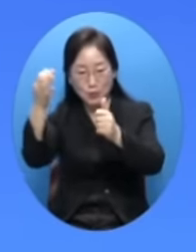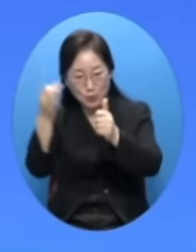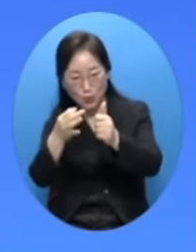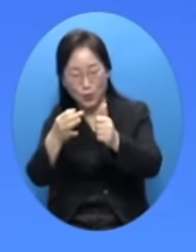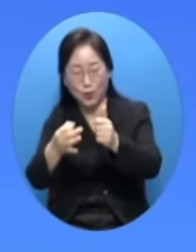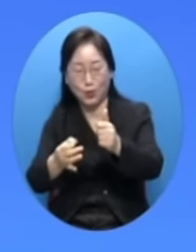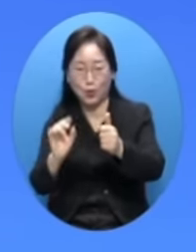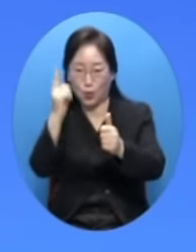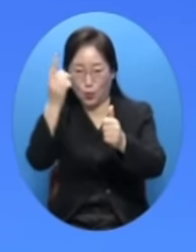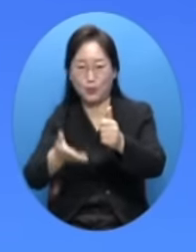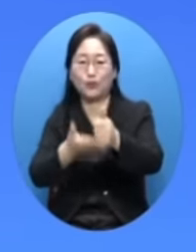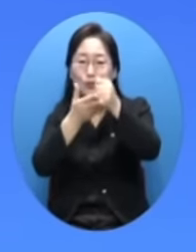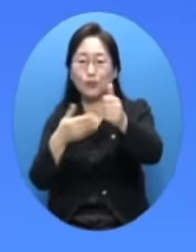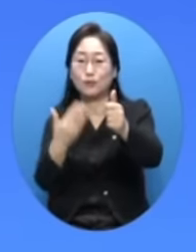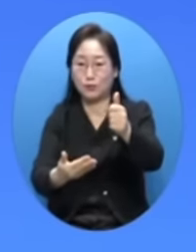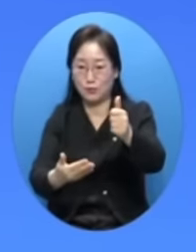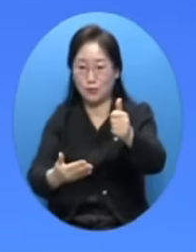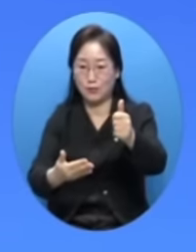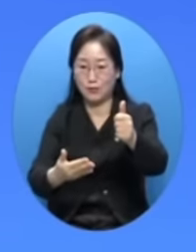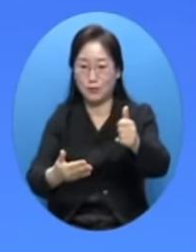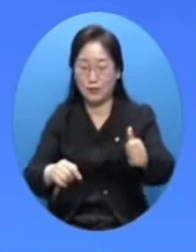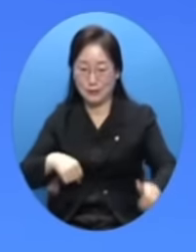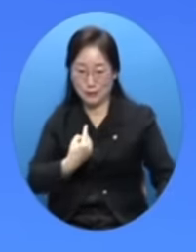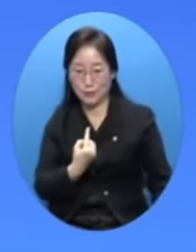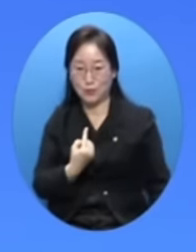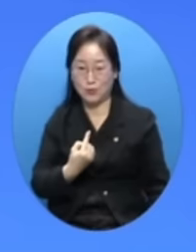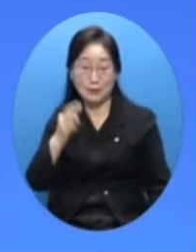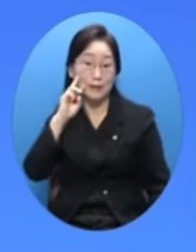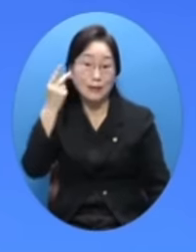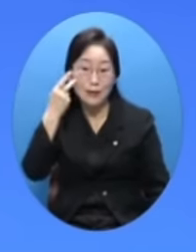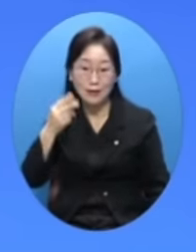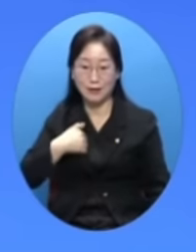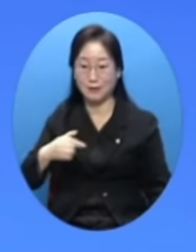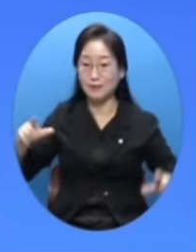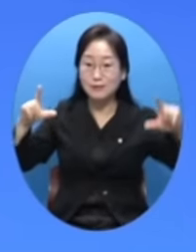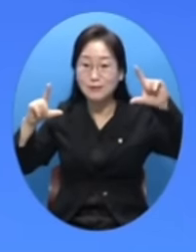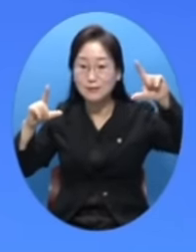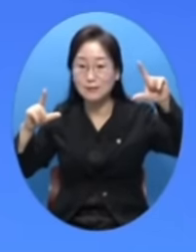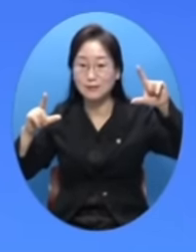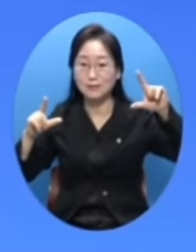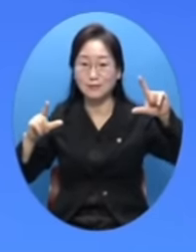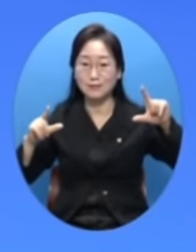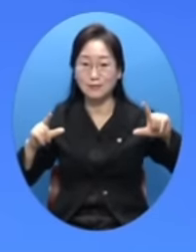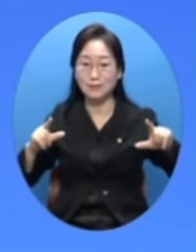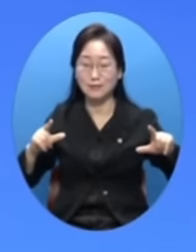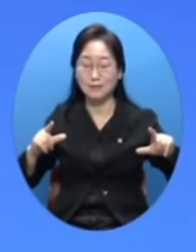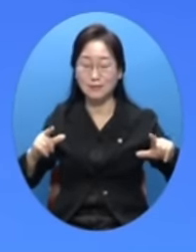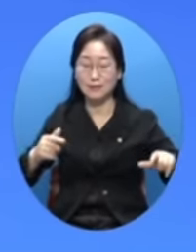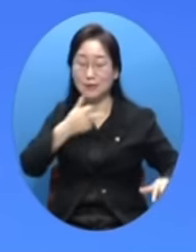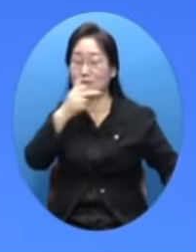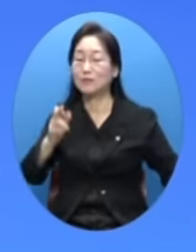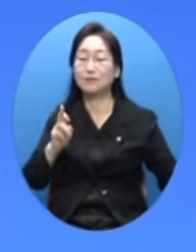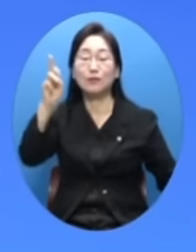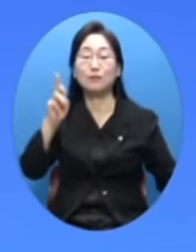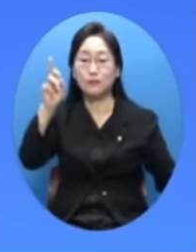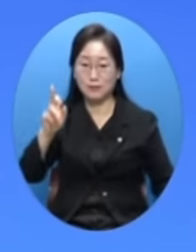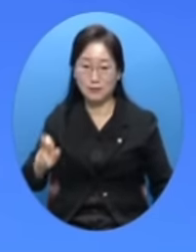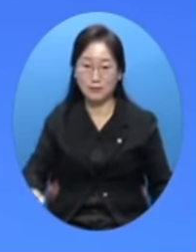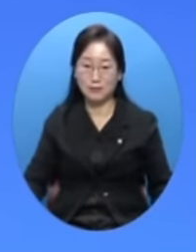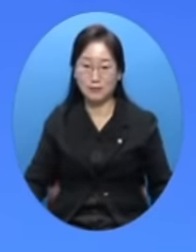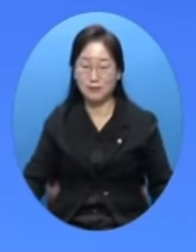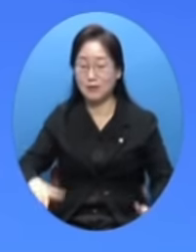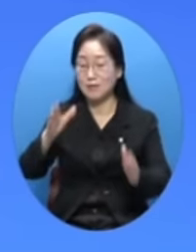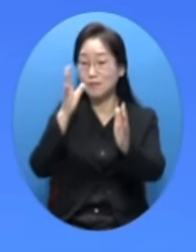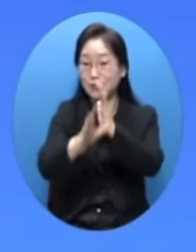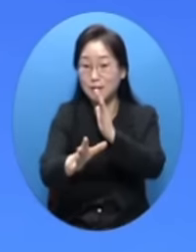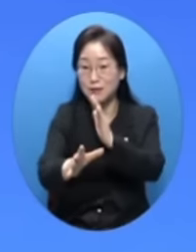주십니다 우리가 뭔가 자신을 착하고 잘난줄 알고 큰 소리도 치고 문제도